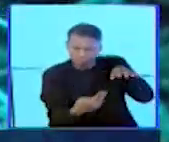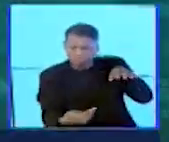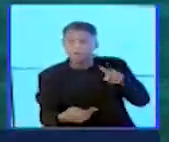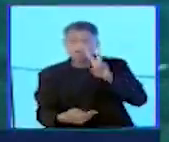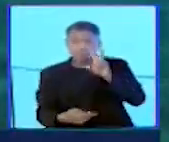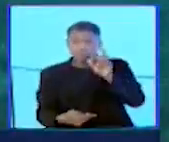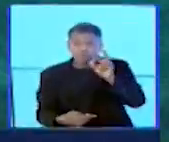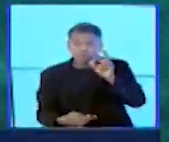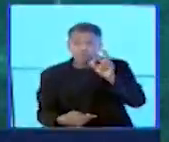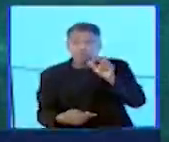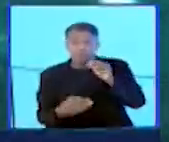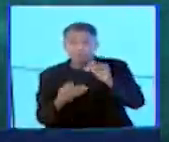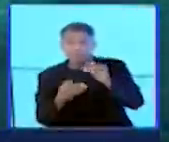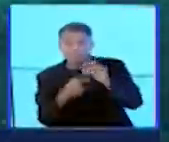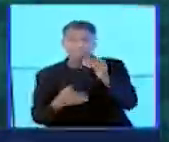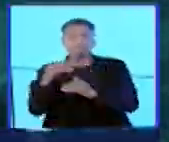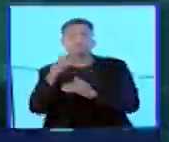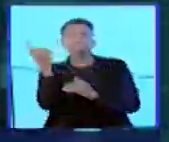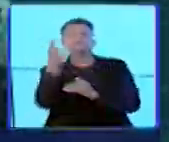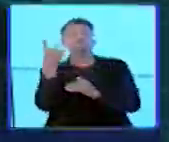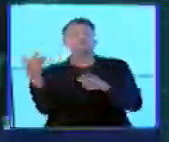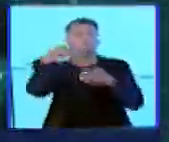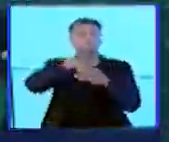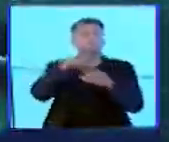memiliki keindahan bawah laut berkelas dunia.